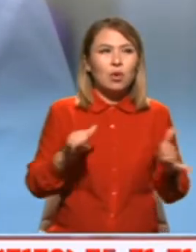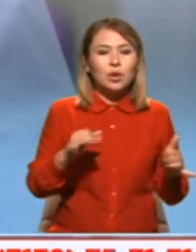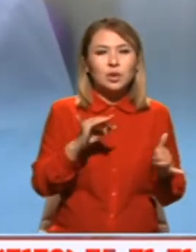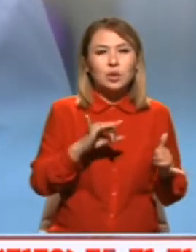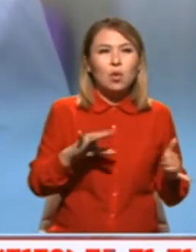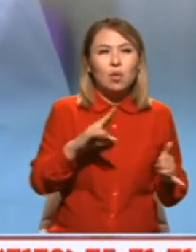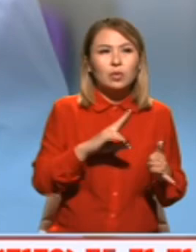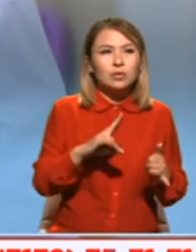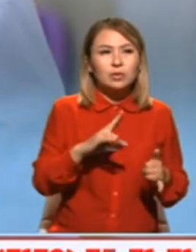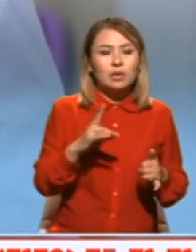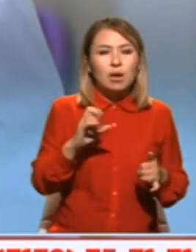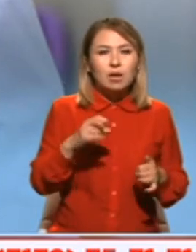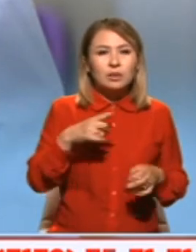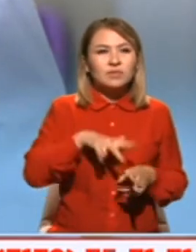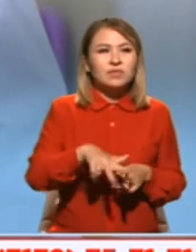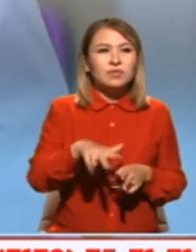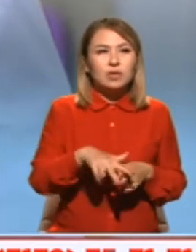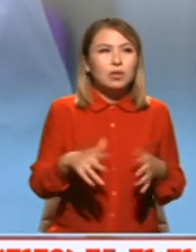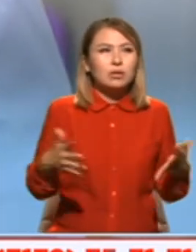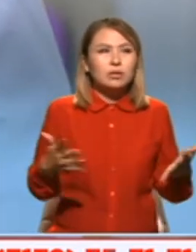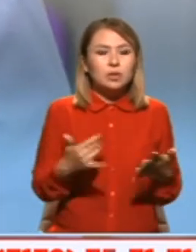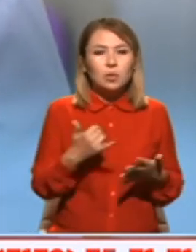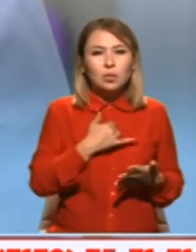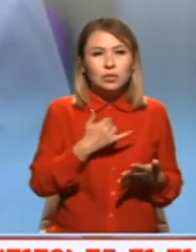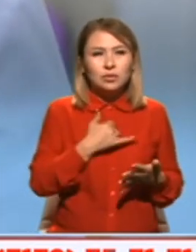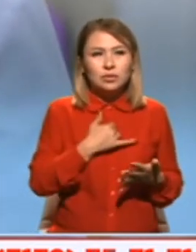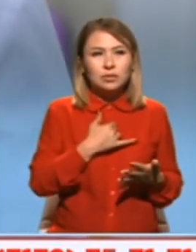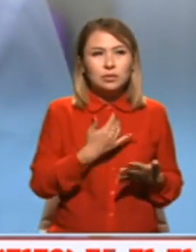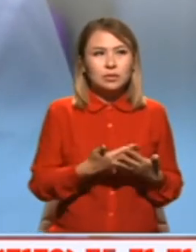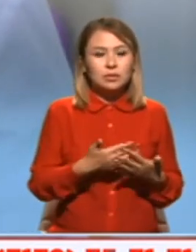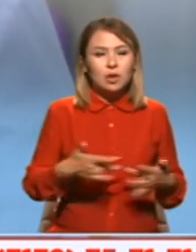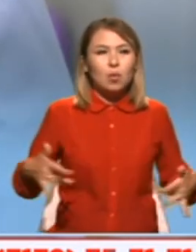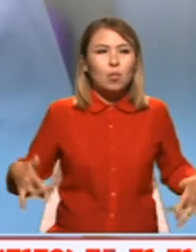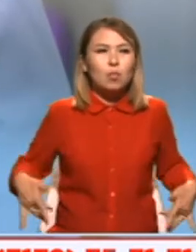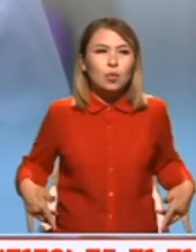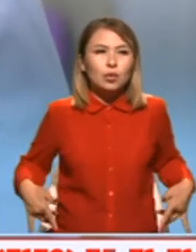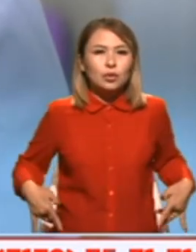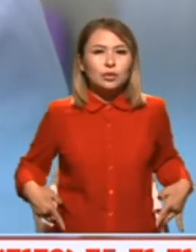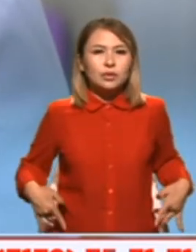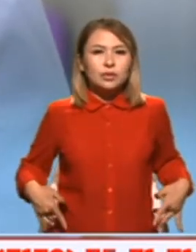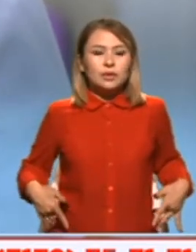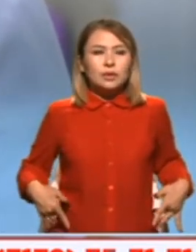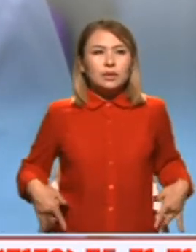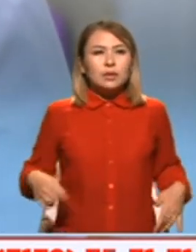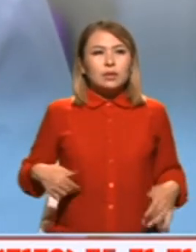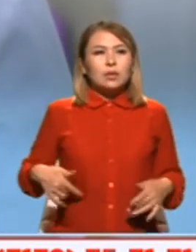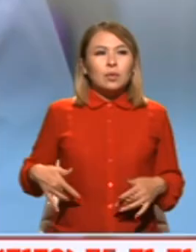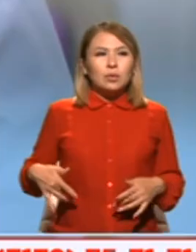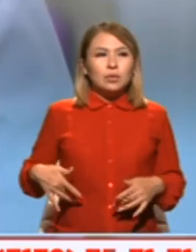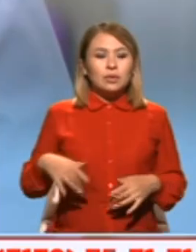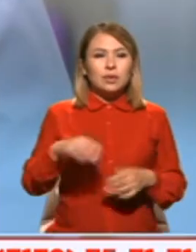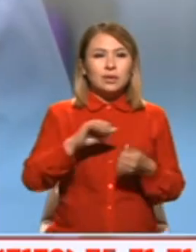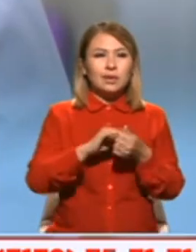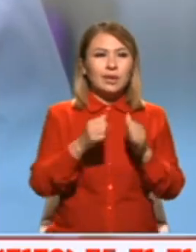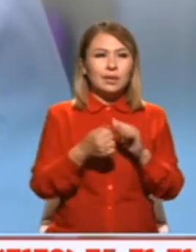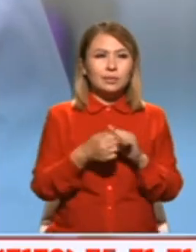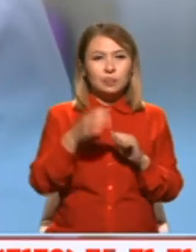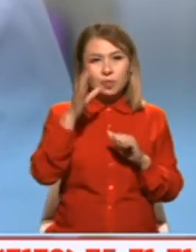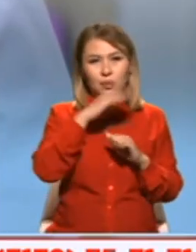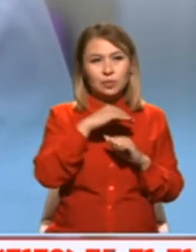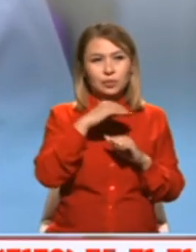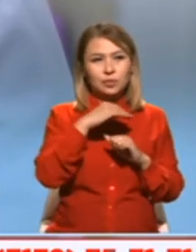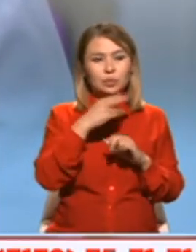иондалған кальцийдің ағзаға не зияны бар десеңіз, ол біздің жаңағы бүйрекке, өт қабымызға тастың түзілуіне себепші